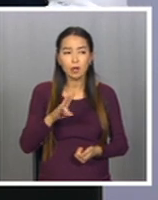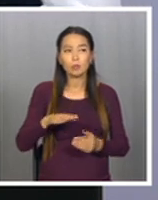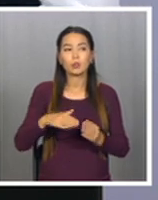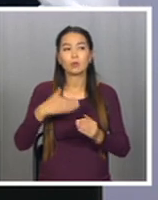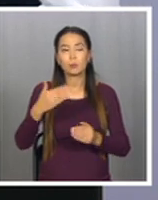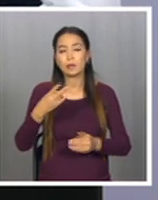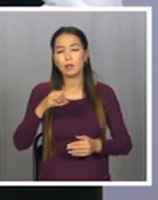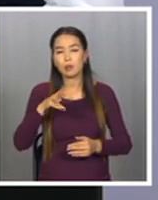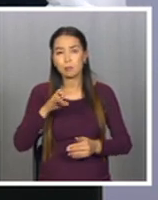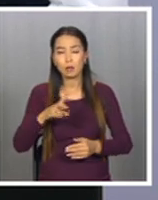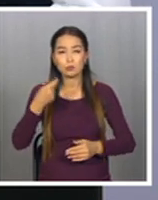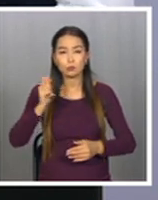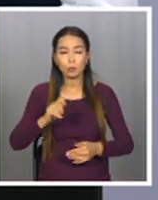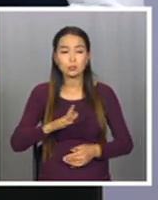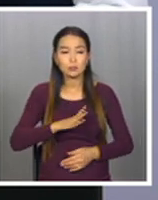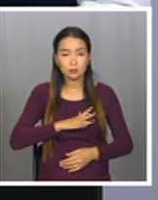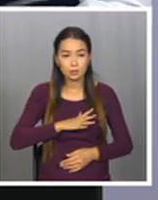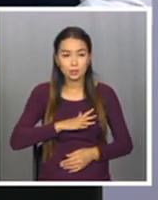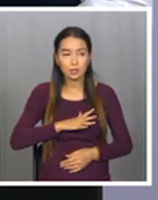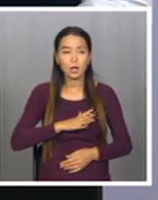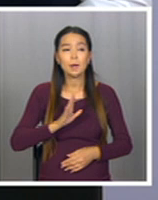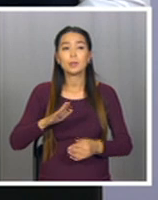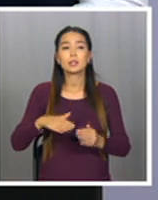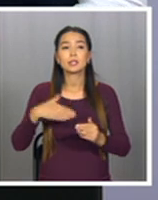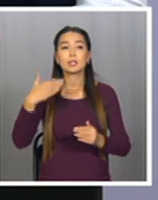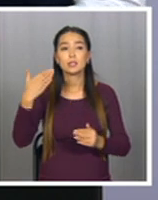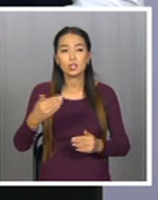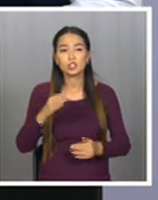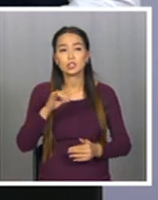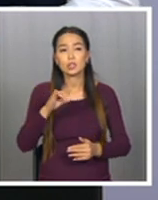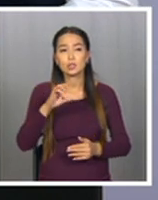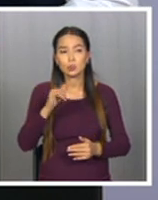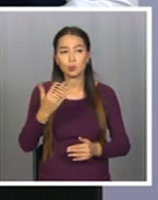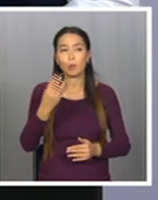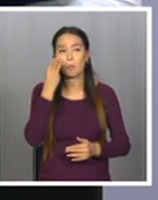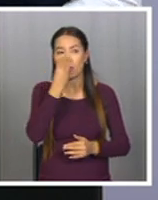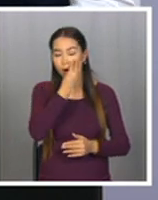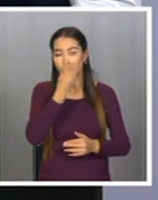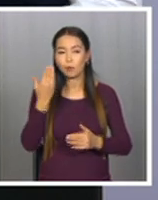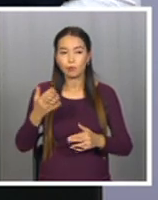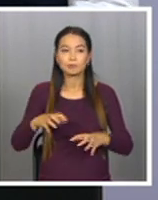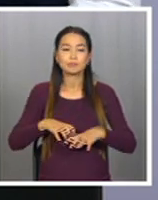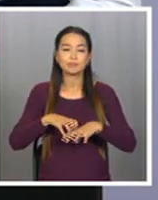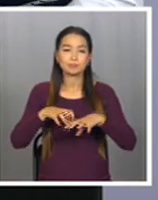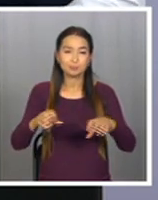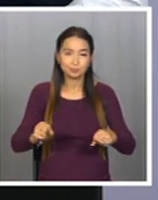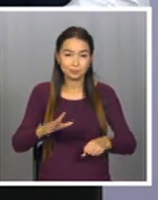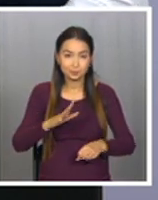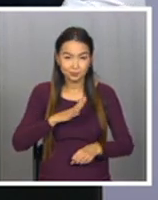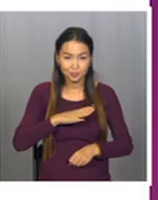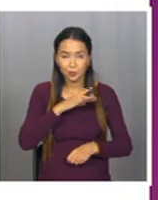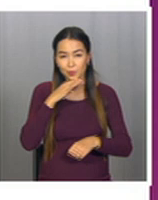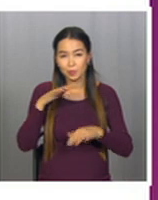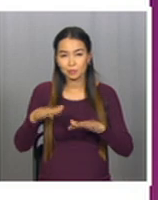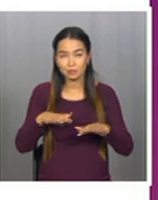наймандармен соғысы. Кейін Жетісуды монғолдардың шапқыншылығы кезінде Жетісудың көптеген жерлері зардап